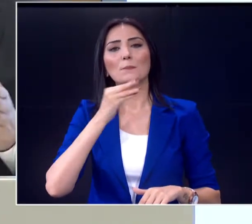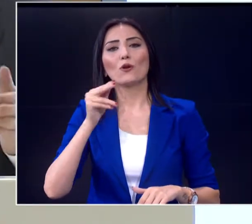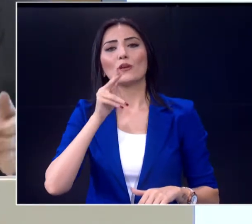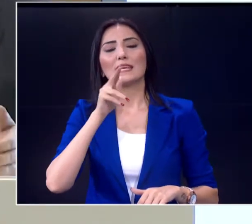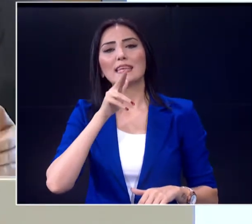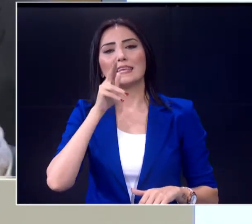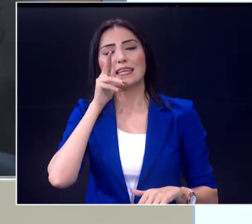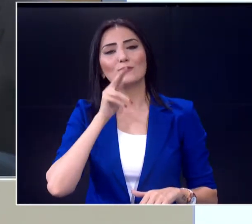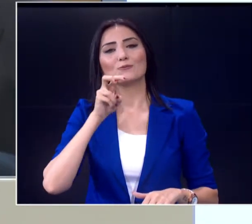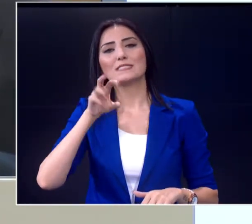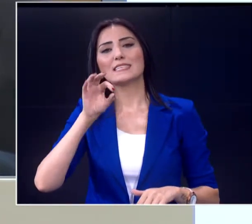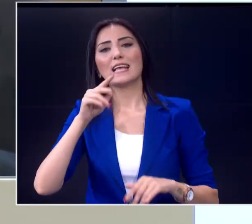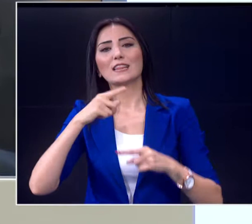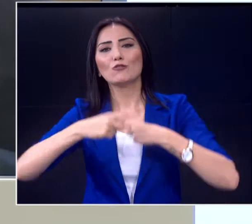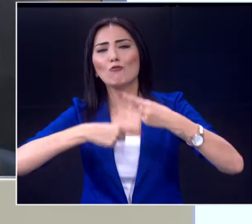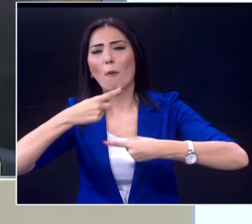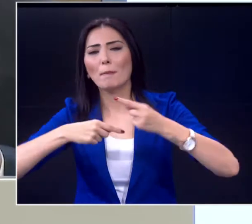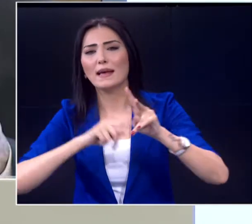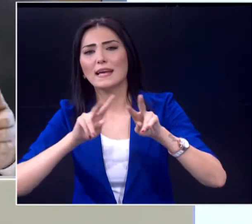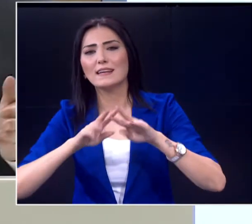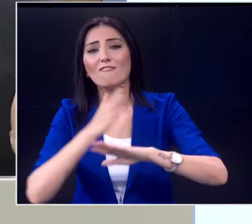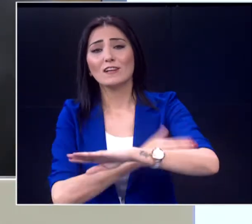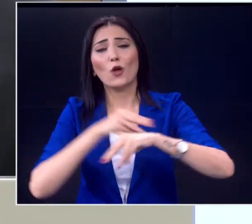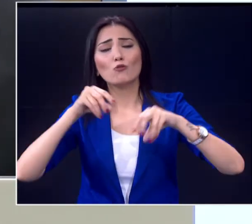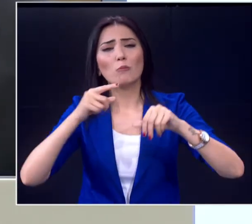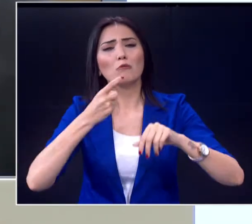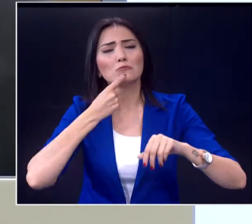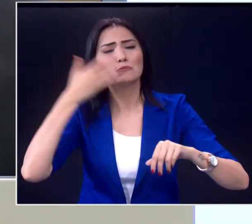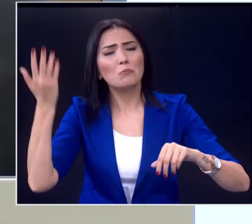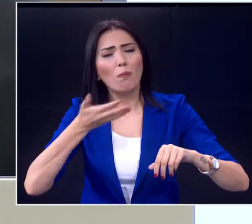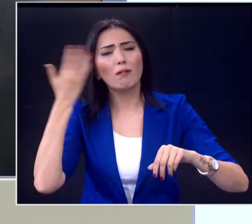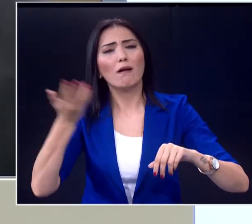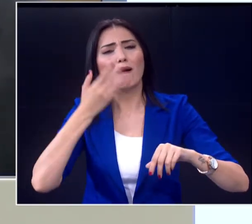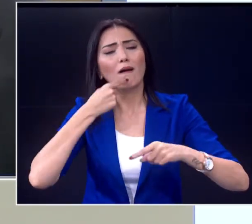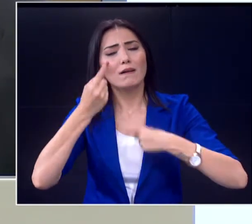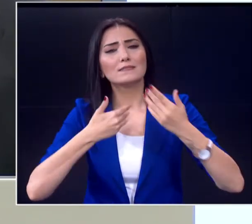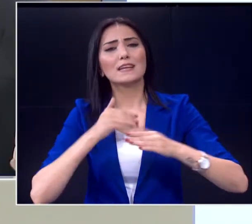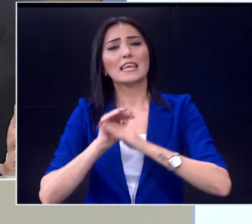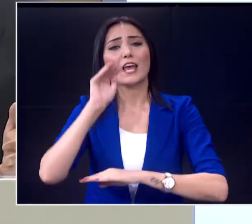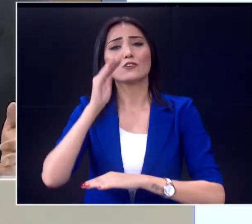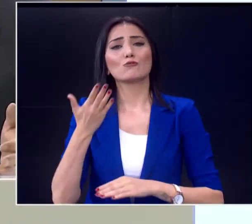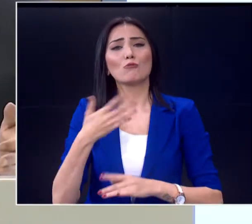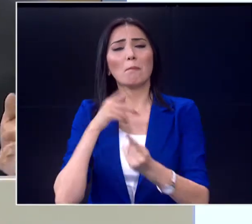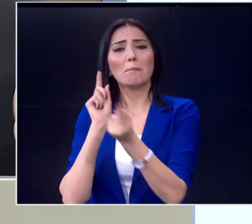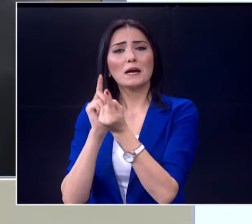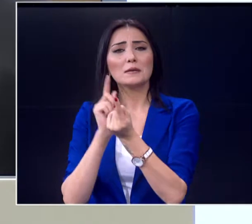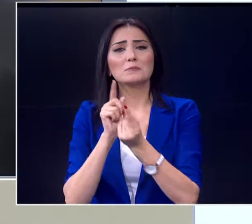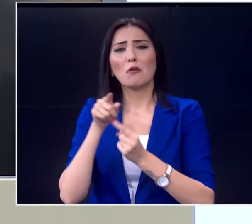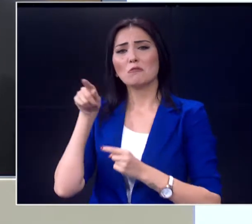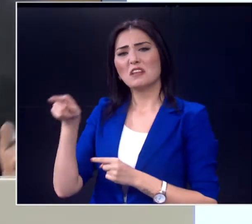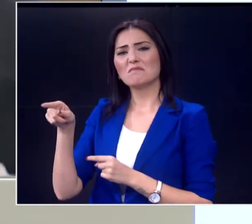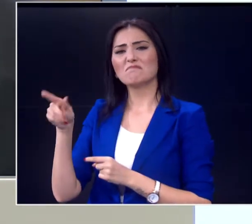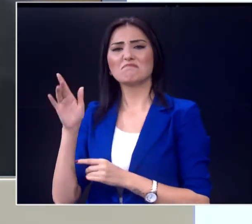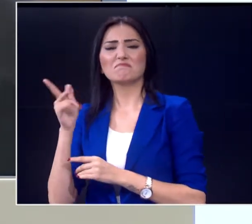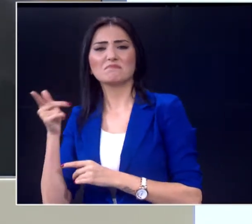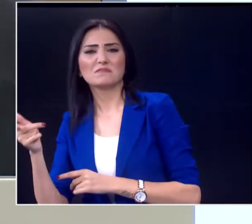bin kilometre kare vatan toprağında yüzyıllardır yaşıyoruz kardeşim. Birbirimize dönüp sen